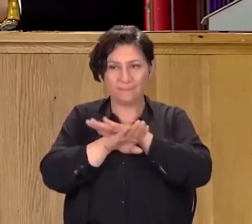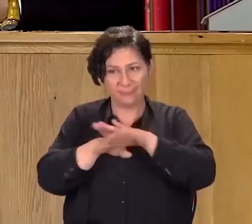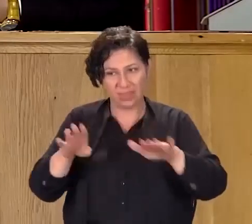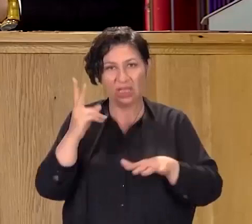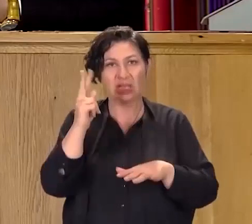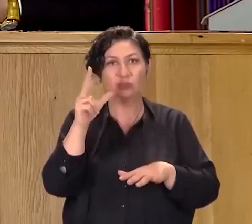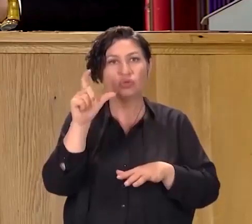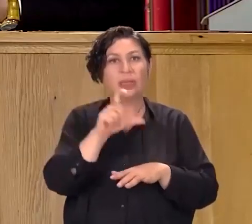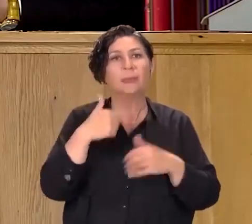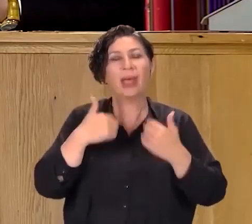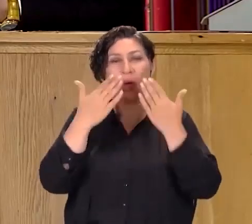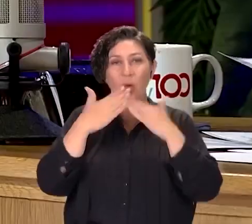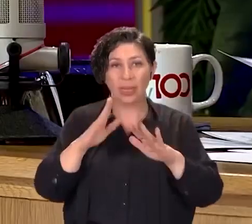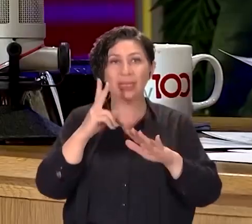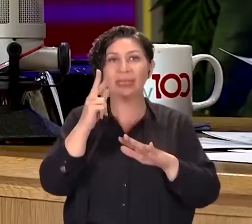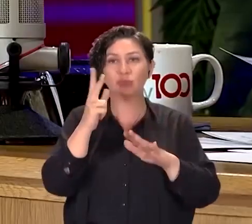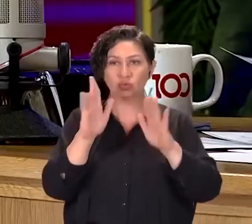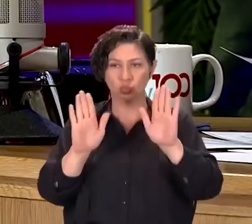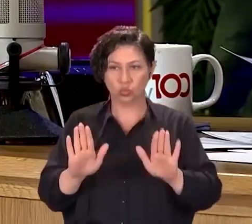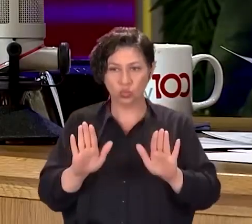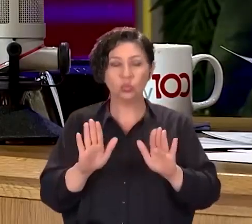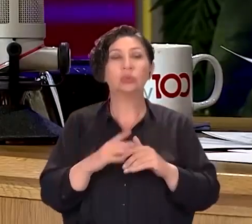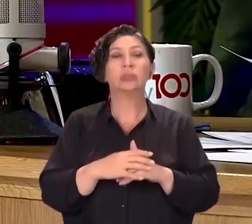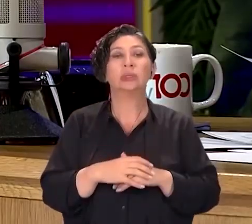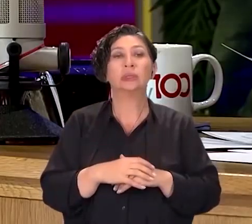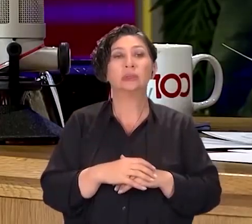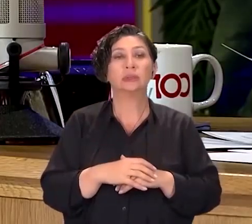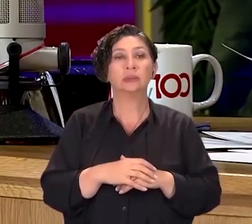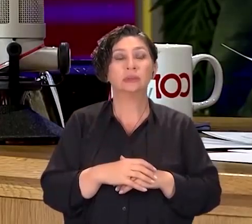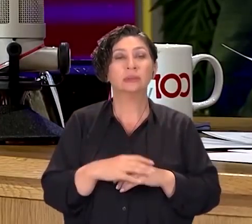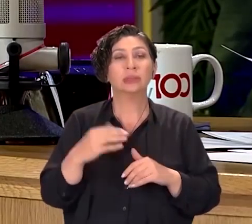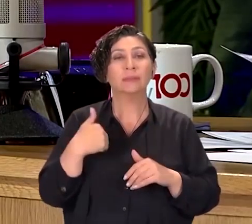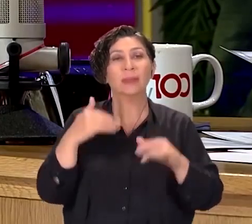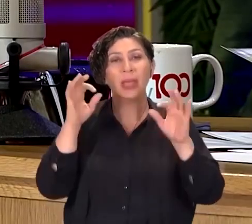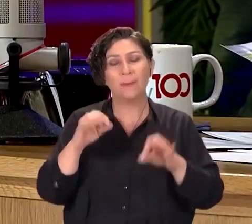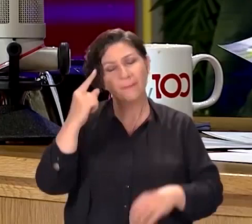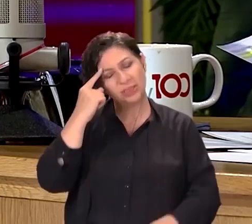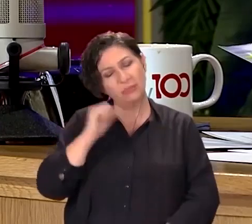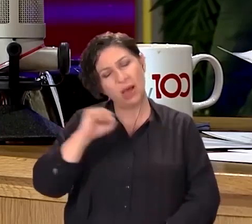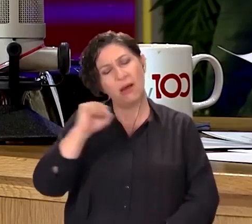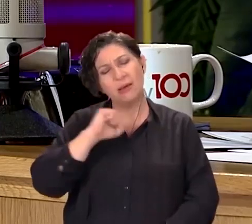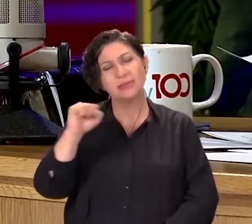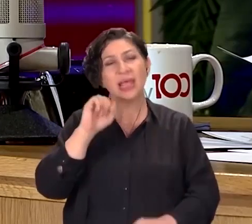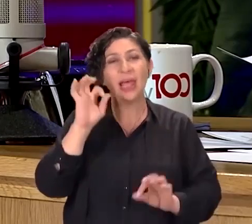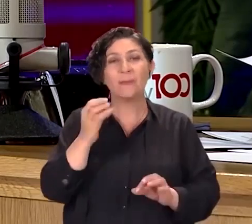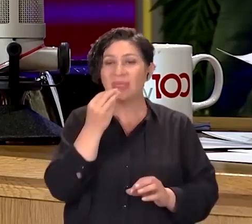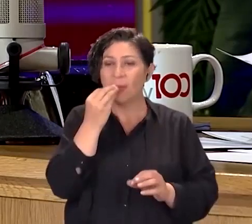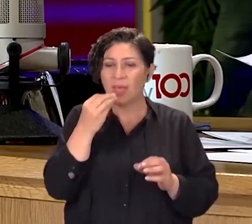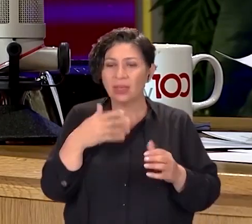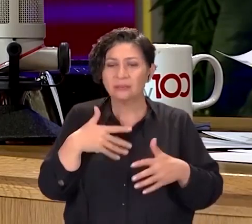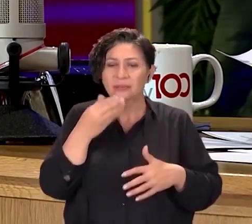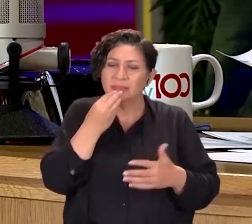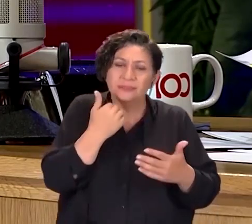program. 2,5 ay ben yoktum. 2,5 ay sonra bitecekti. Benim hep başım ağrıdı ve iştahım